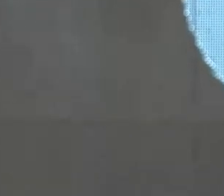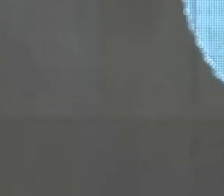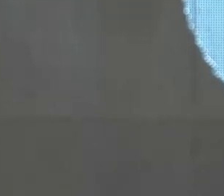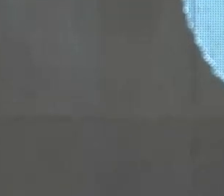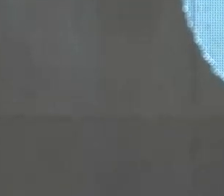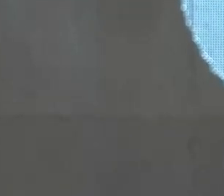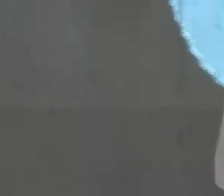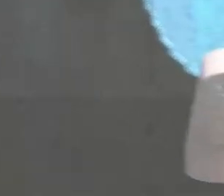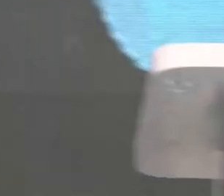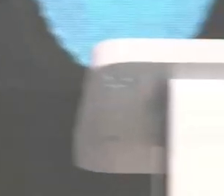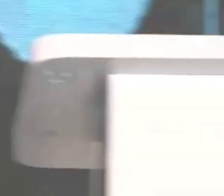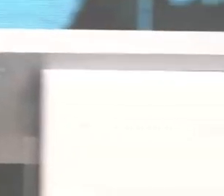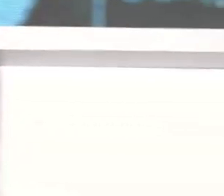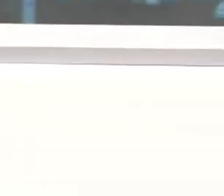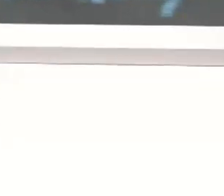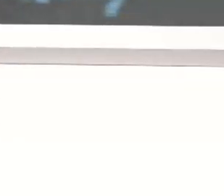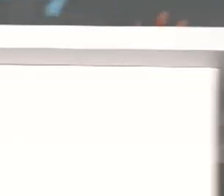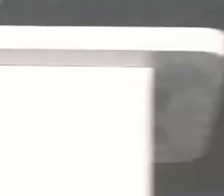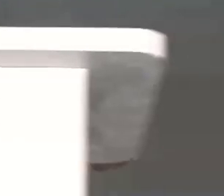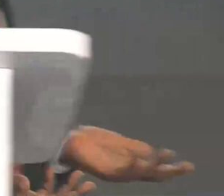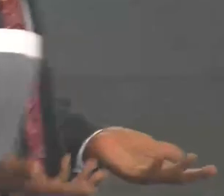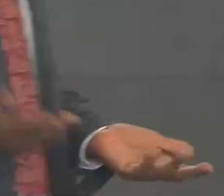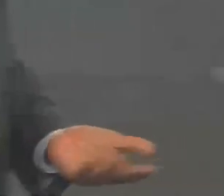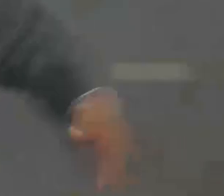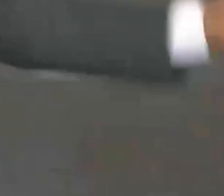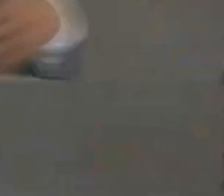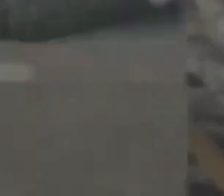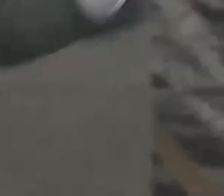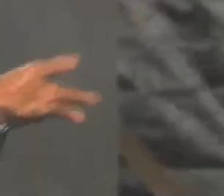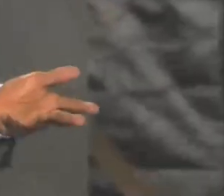Je pensais que j'allais soulever la verge comme je l'avais